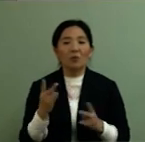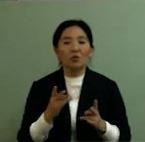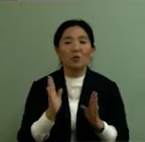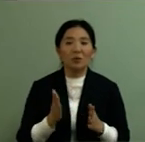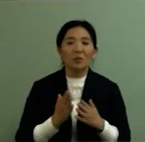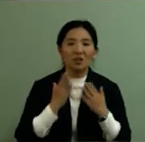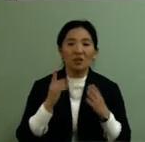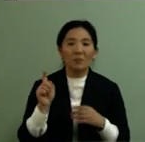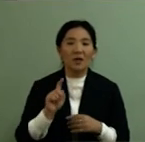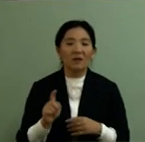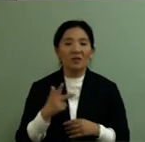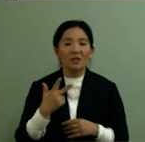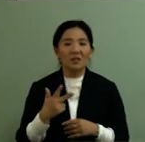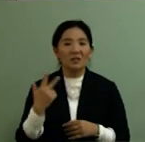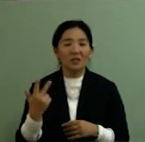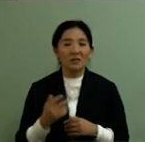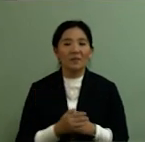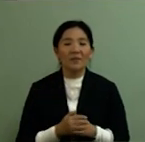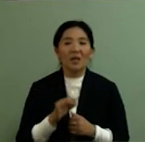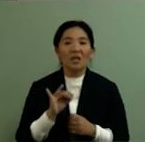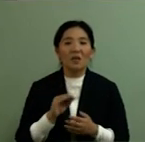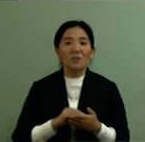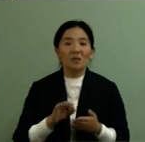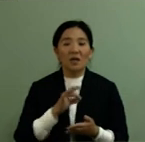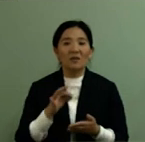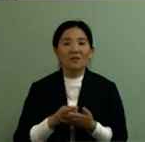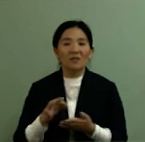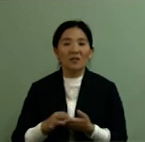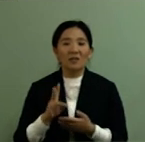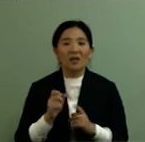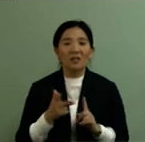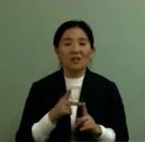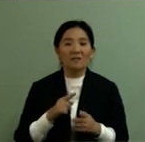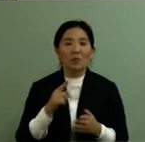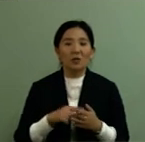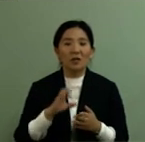будет прочитать параграф 33 и письменно ответить на третий